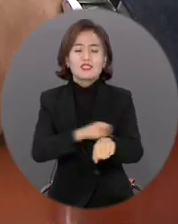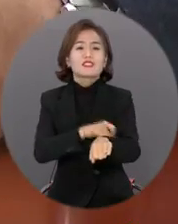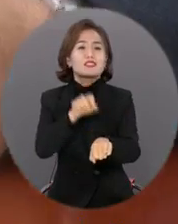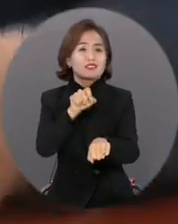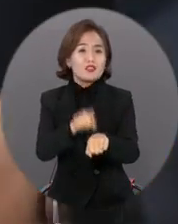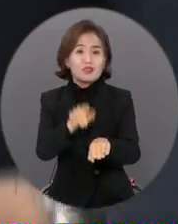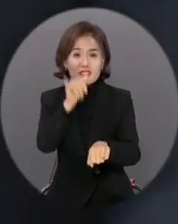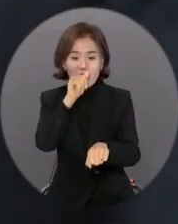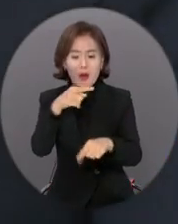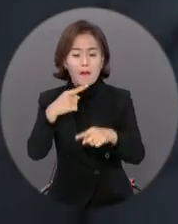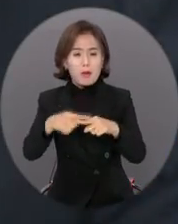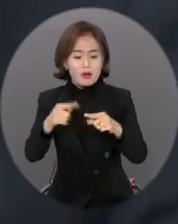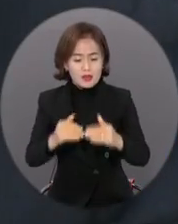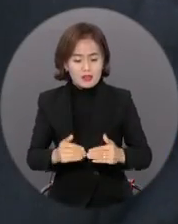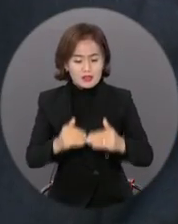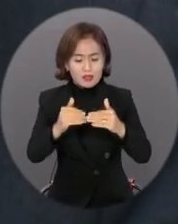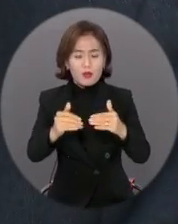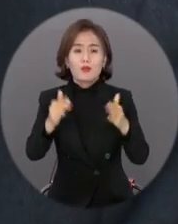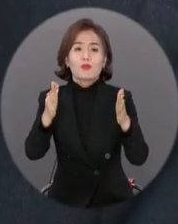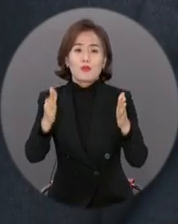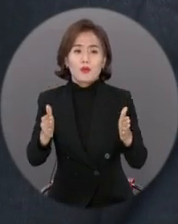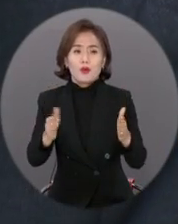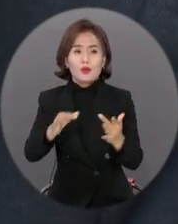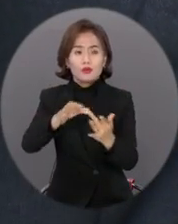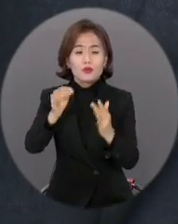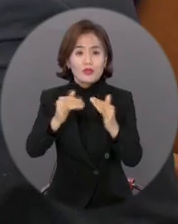특성상 평가가 이루어지는 기간 동안